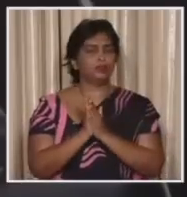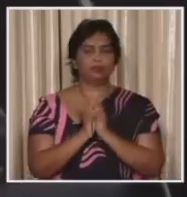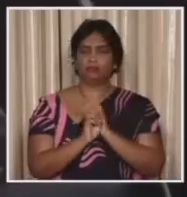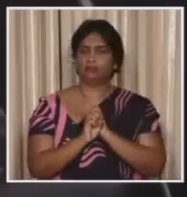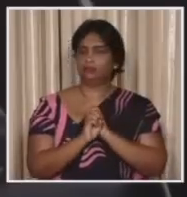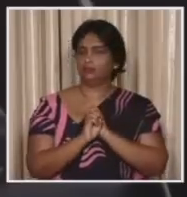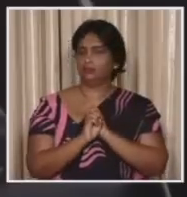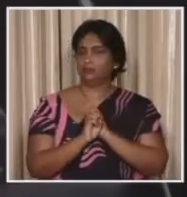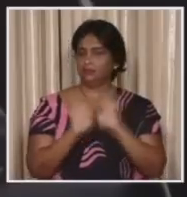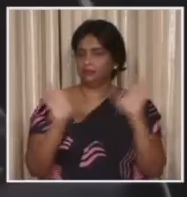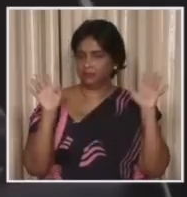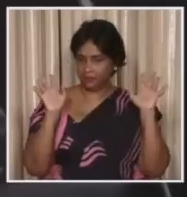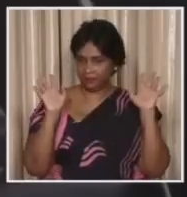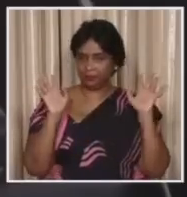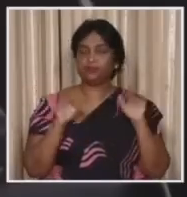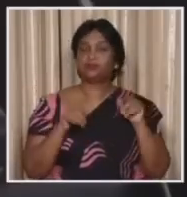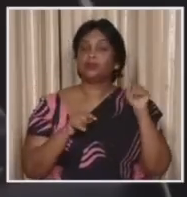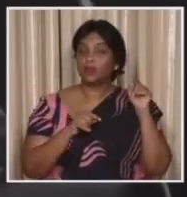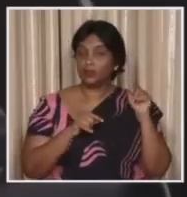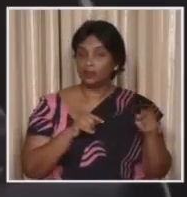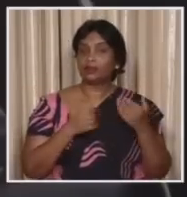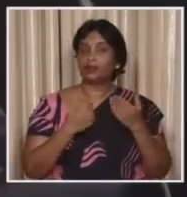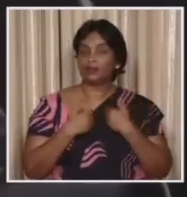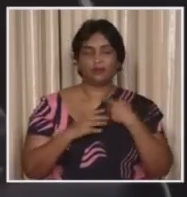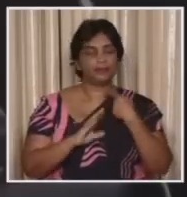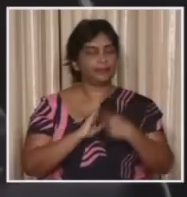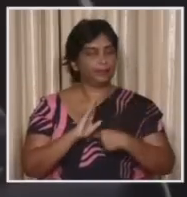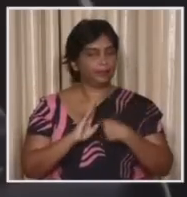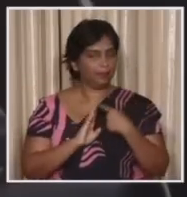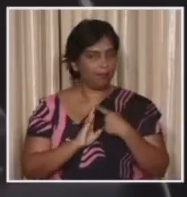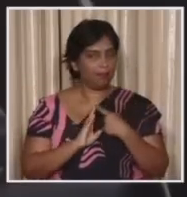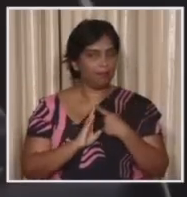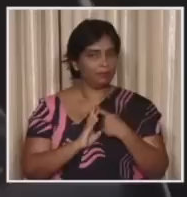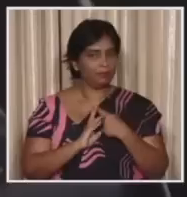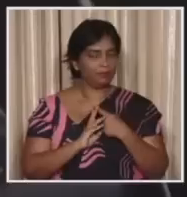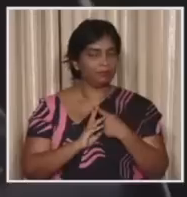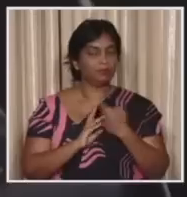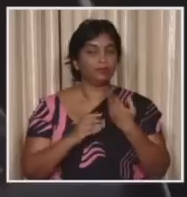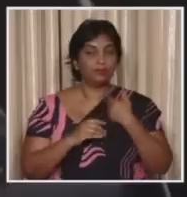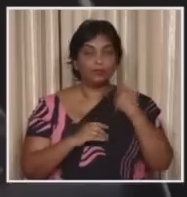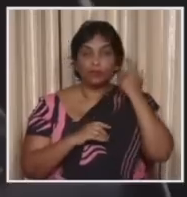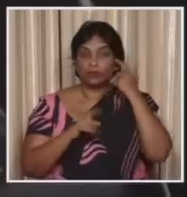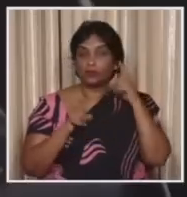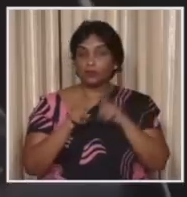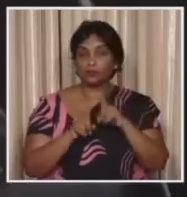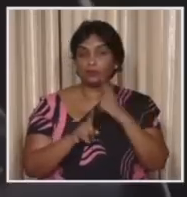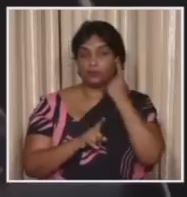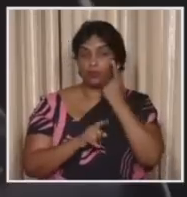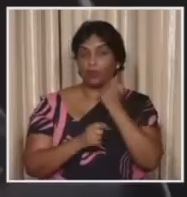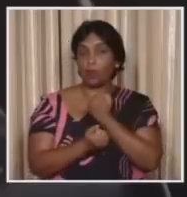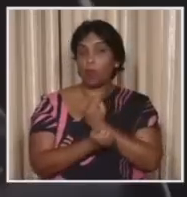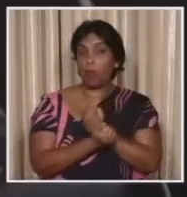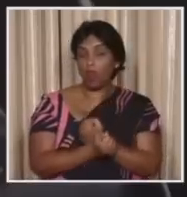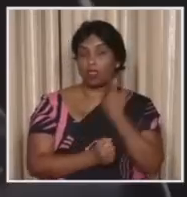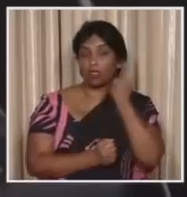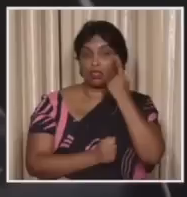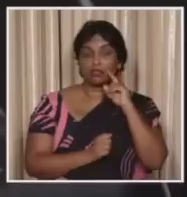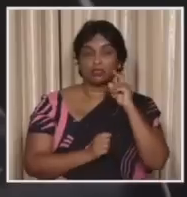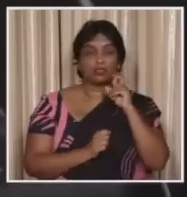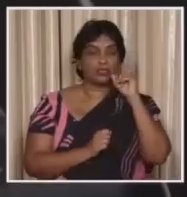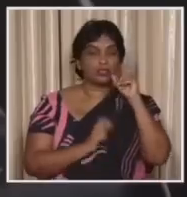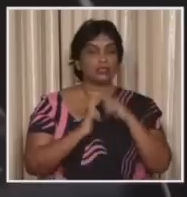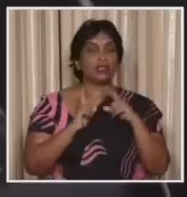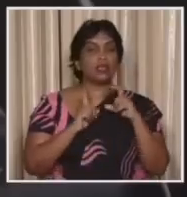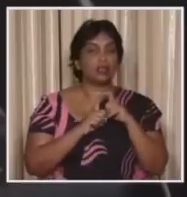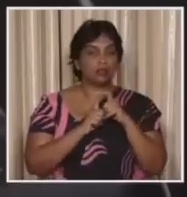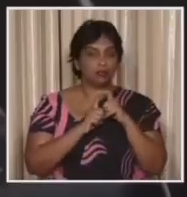ජාලාවලට මුදා හැරියා. එතකොට අපේ රටේ අපි දන්න විදියට දක්ෂ පොලිසියක් සහ දක්ෂ බුද්ධිංශයක් ඉන්නේ.